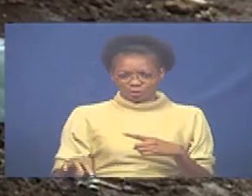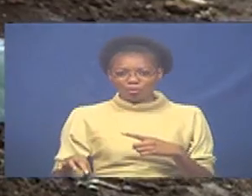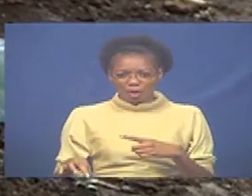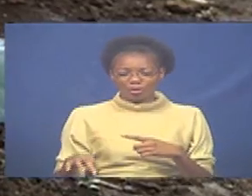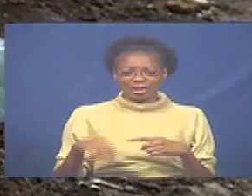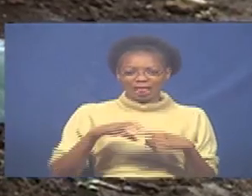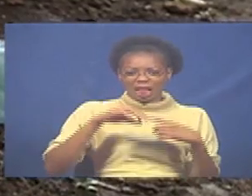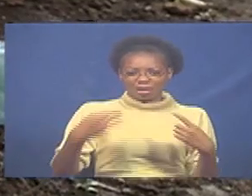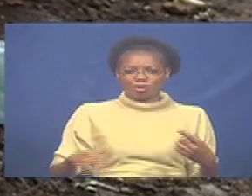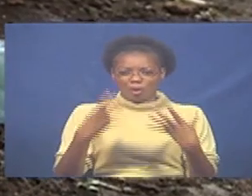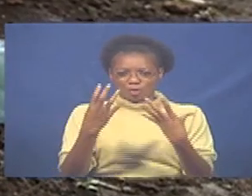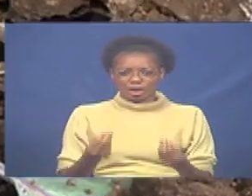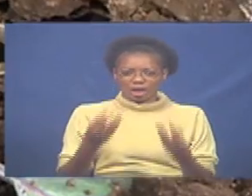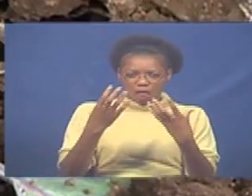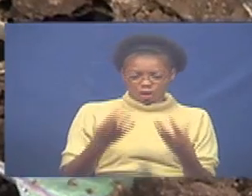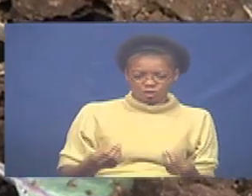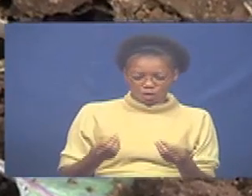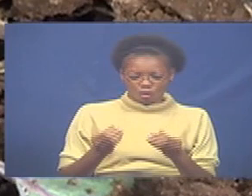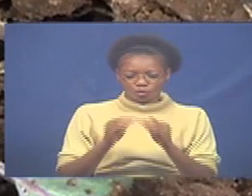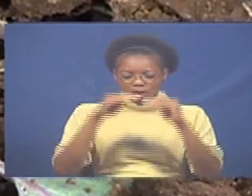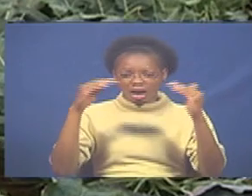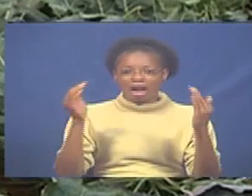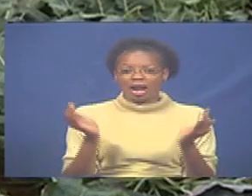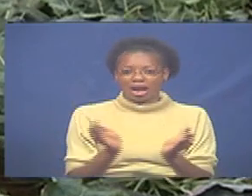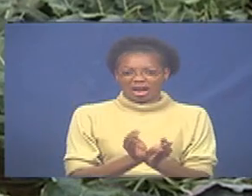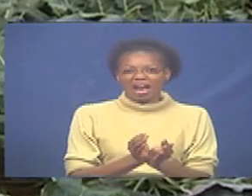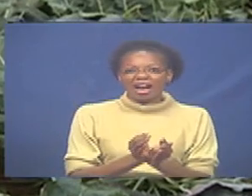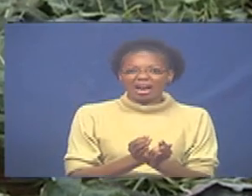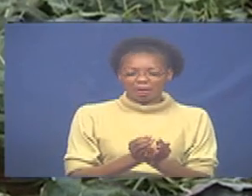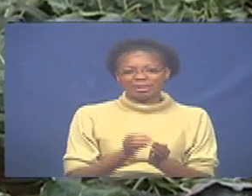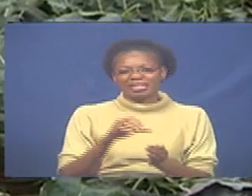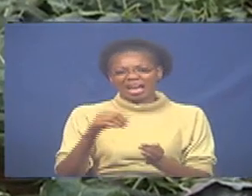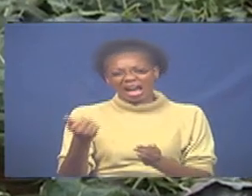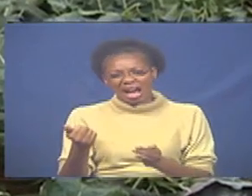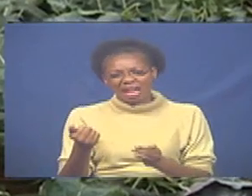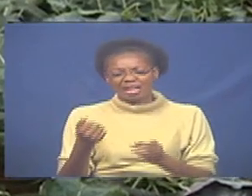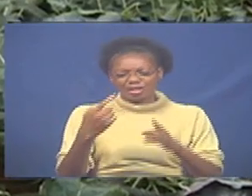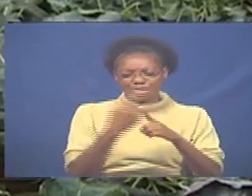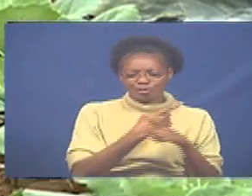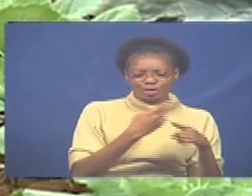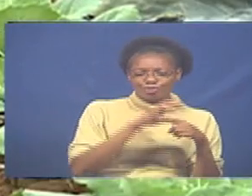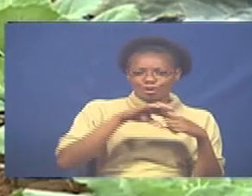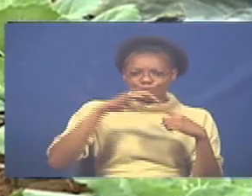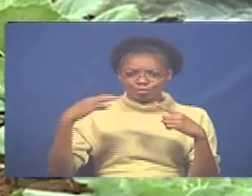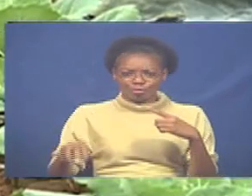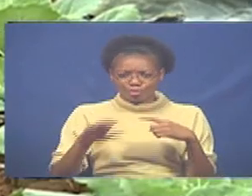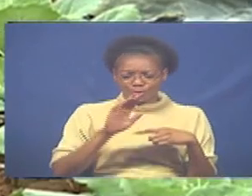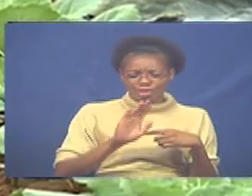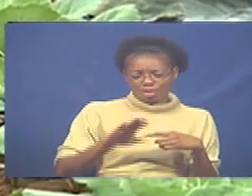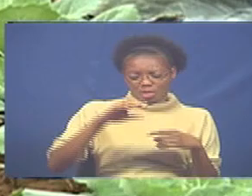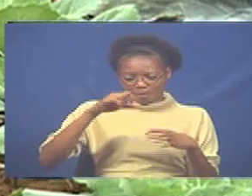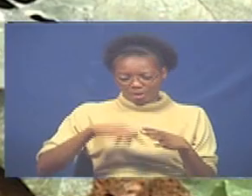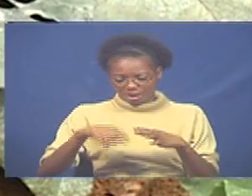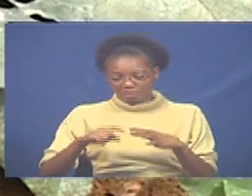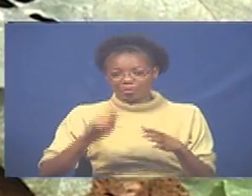Sukuma wiki, mchicha, mnavu, kabeji, spinach na kunde ni baadhi ya mboga zinazokuzwa kwa